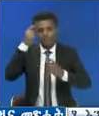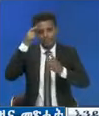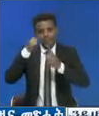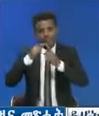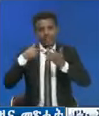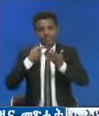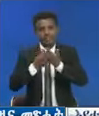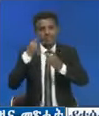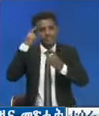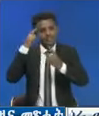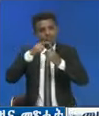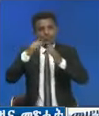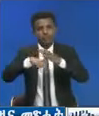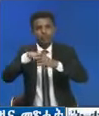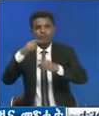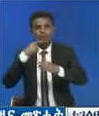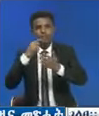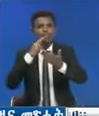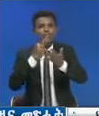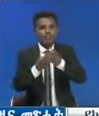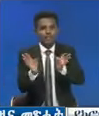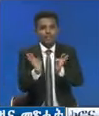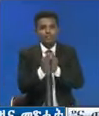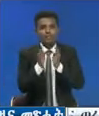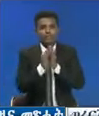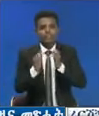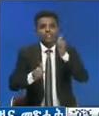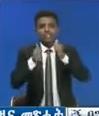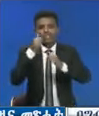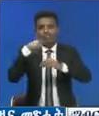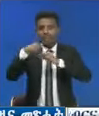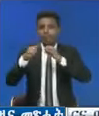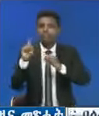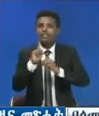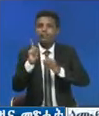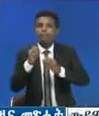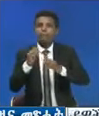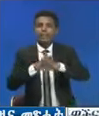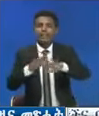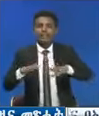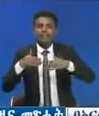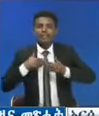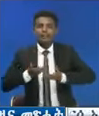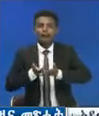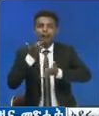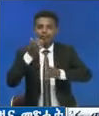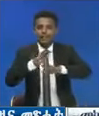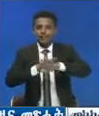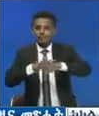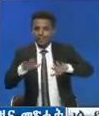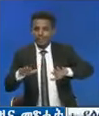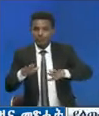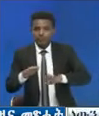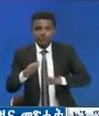እቅድ ወጣ ብለን ደግሞ አሁን መረጃ እየተሰበሰበ ነው። በየትኛው አካባቢ ምን መሬት አለ? የባለሀብት መሬት። አሁን ባለሀብቶች ግዴለሽ ሆኖ